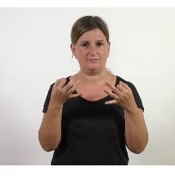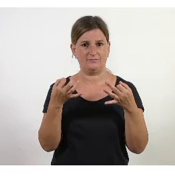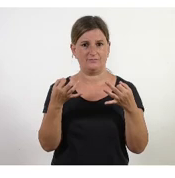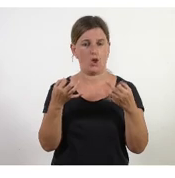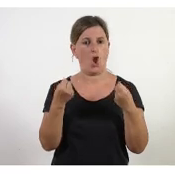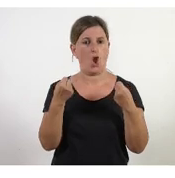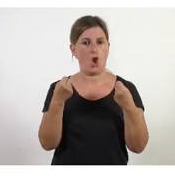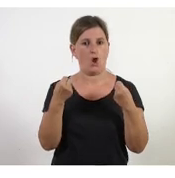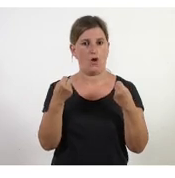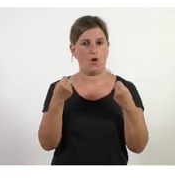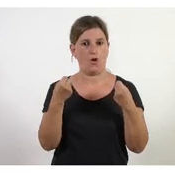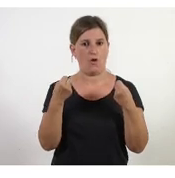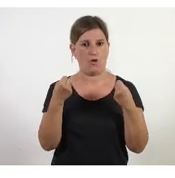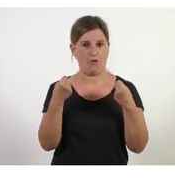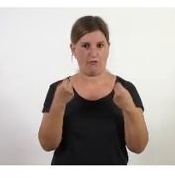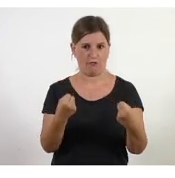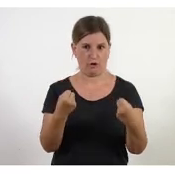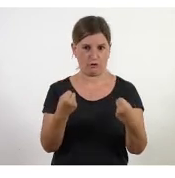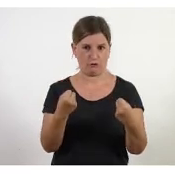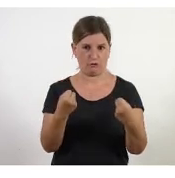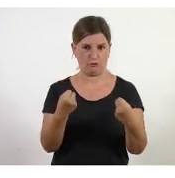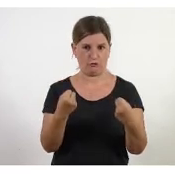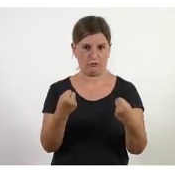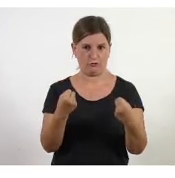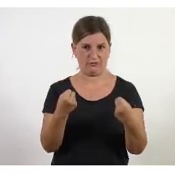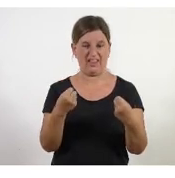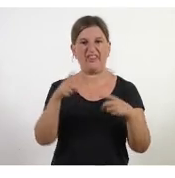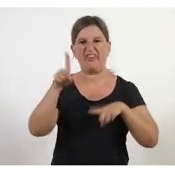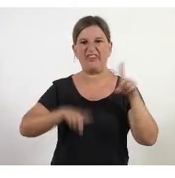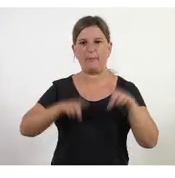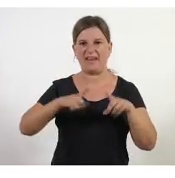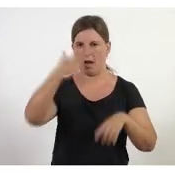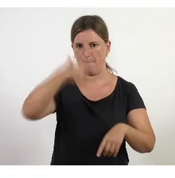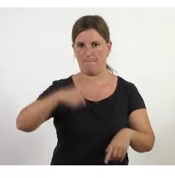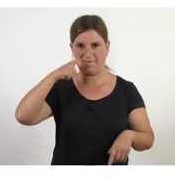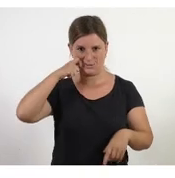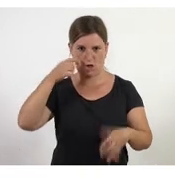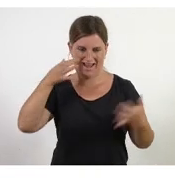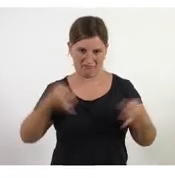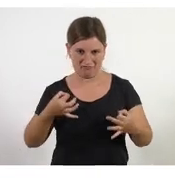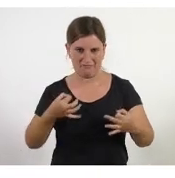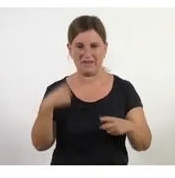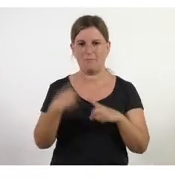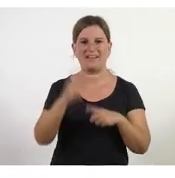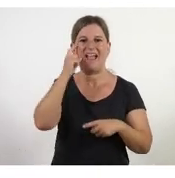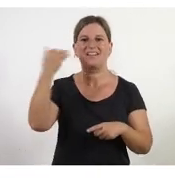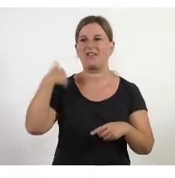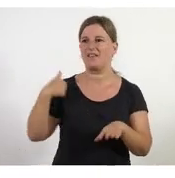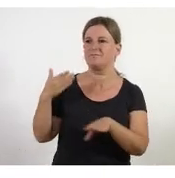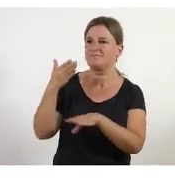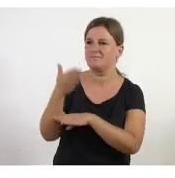el punt més dèbil de la cadena. I aquest sempre és la persona. L'altre dia estava una entitat i estava veient